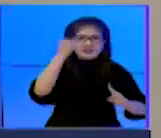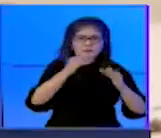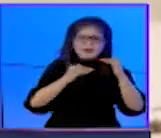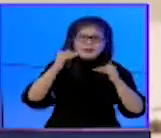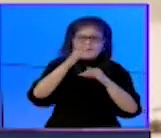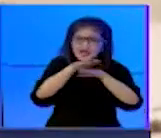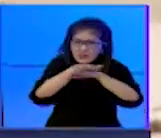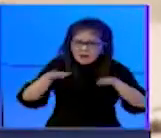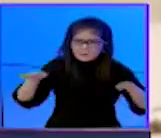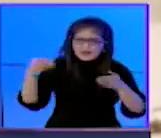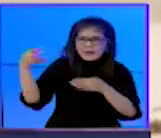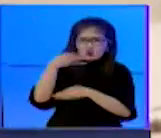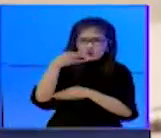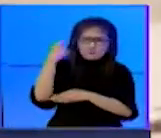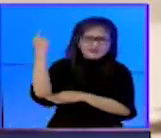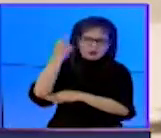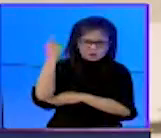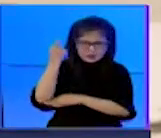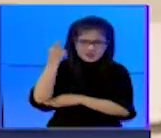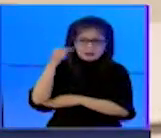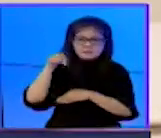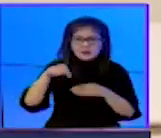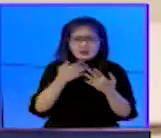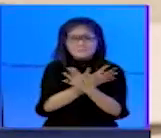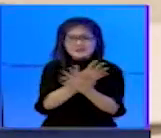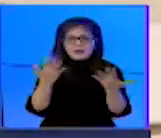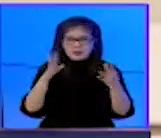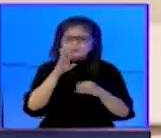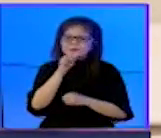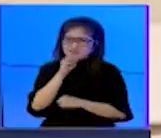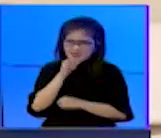nasional. Demikian Rakyat Bicara pekan ini bersama saya Hasbiullah dan juga juru